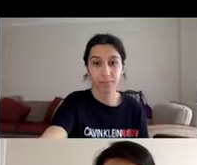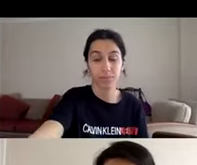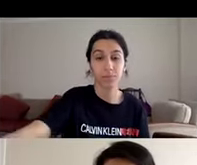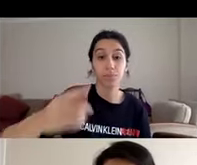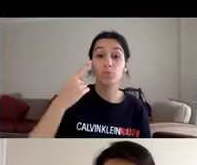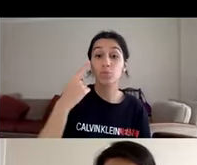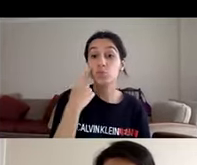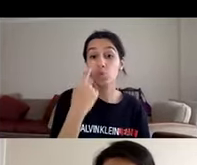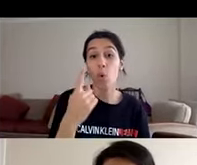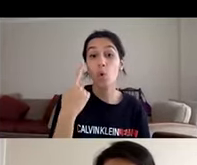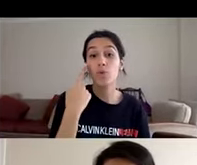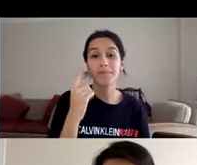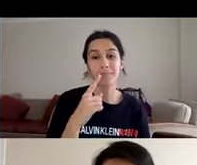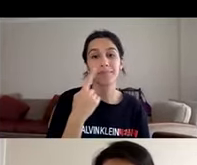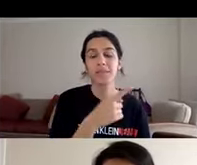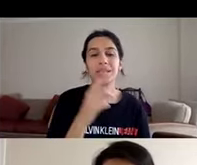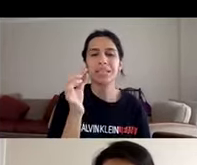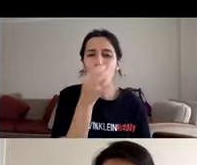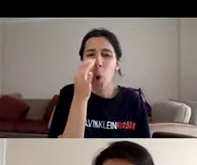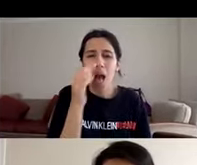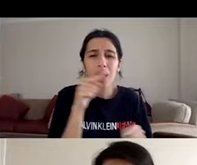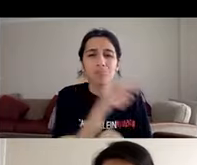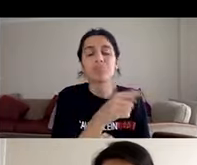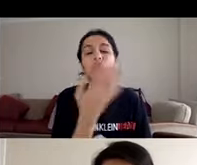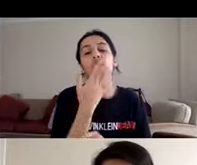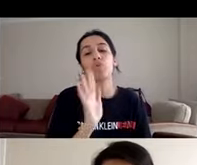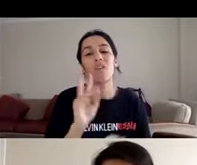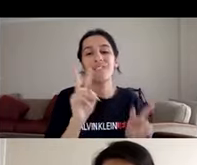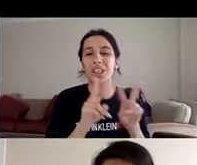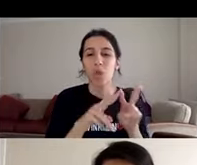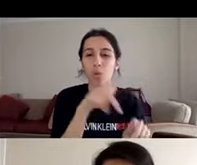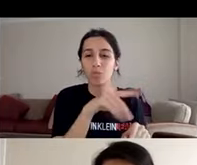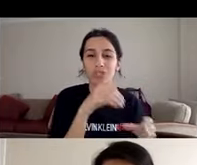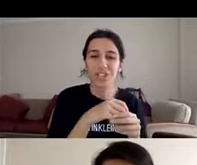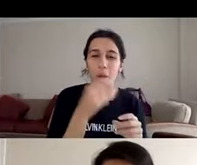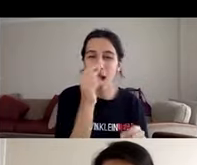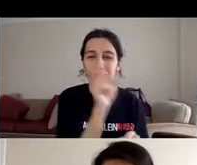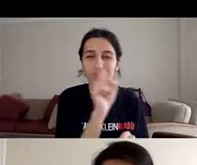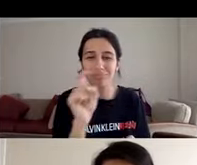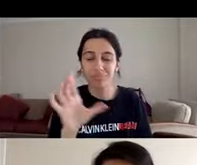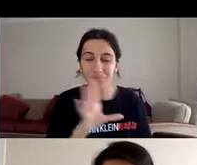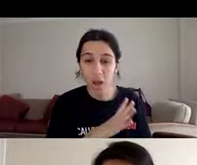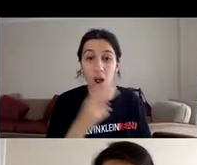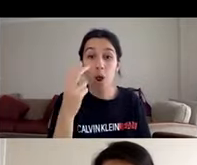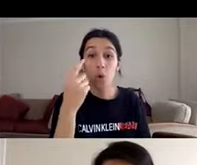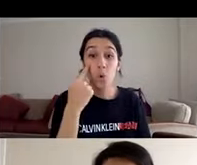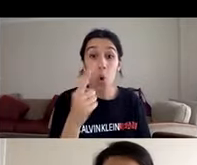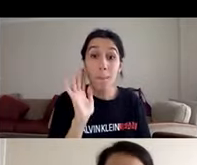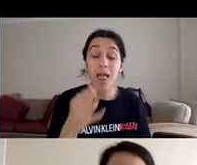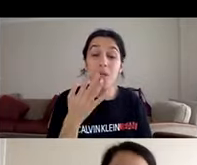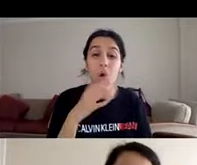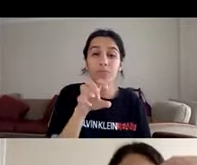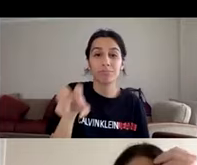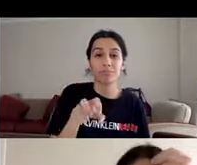görenler için bile kısa yolları yok bu programın. Yani Windows'ta nasıl kısa yollar vardır. Görenler için bile yok ve mouse'a tıklanması